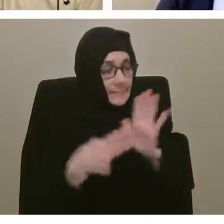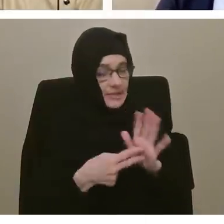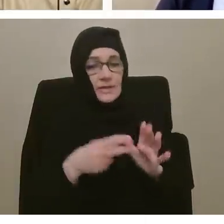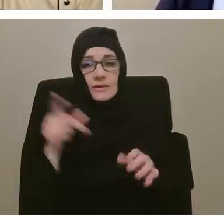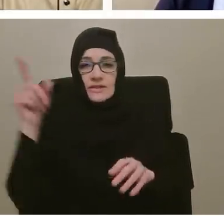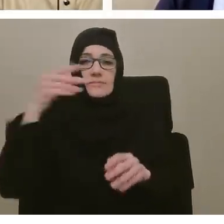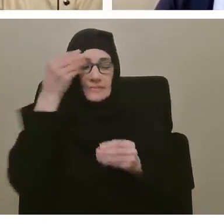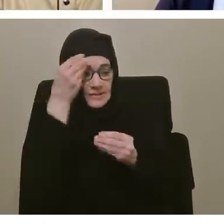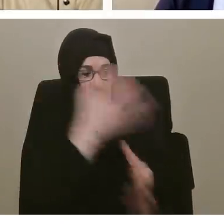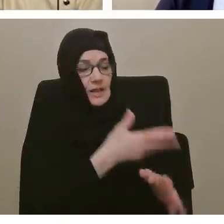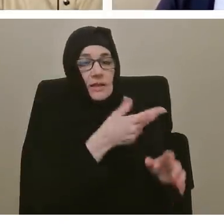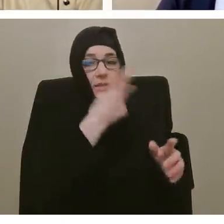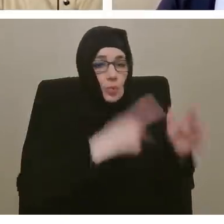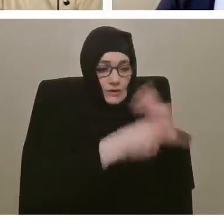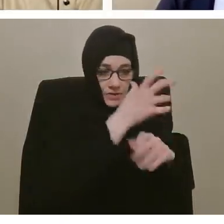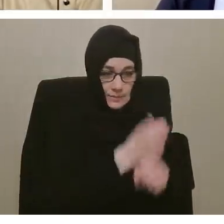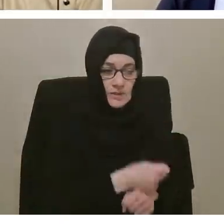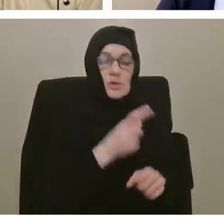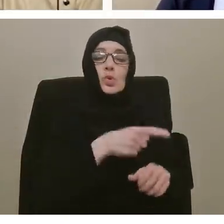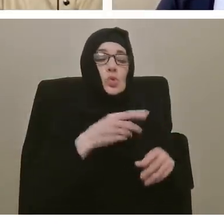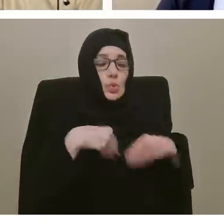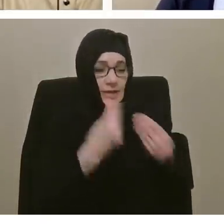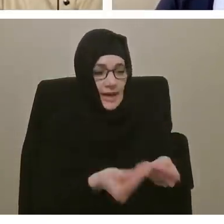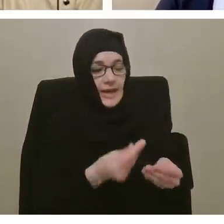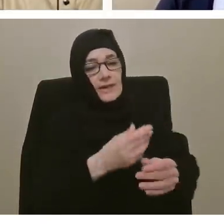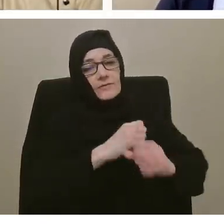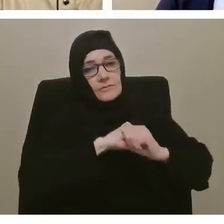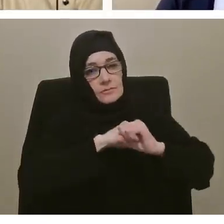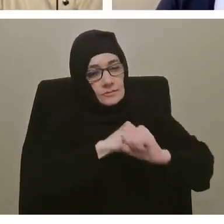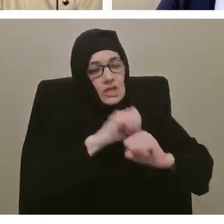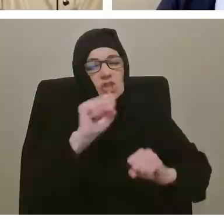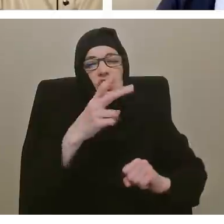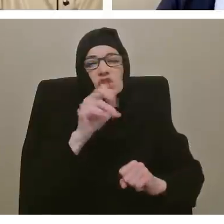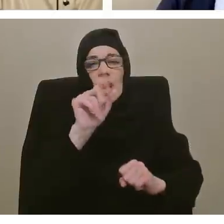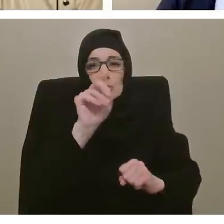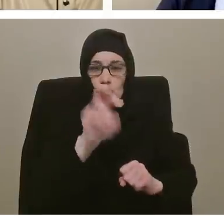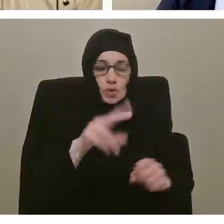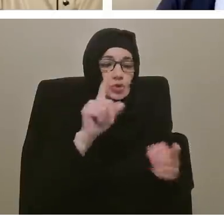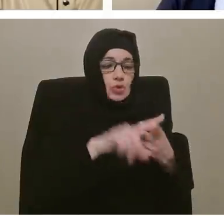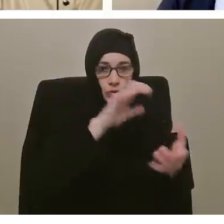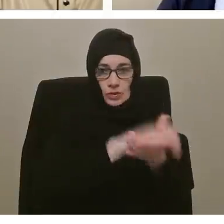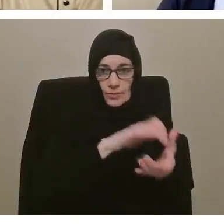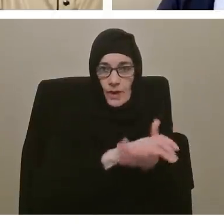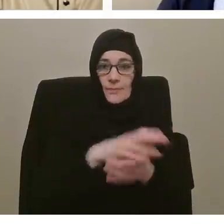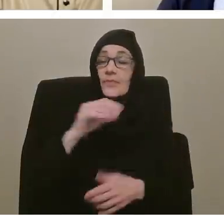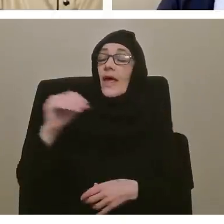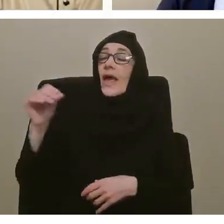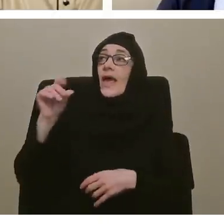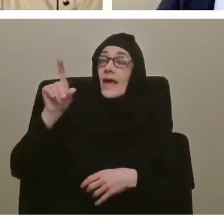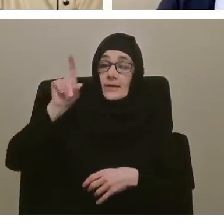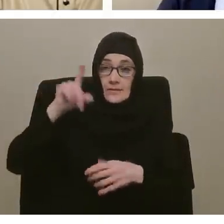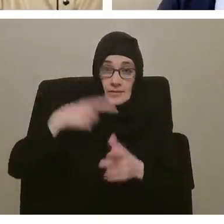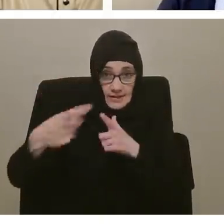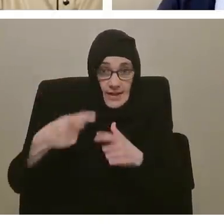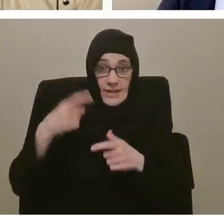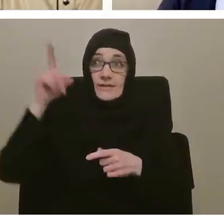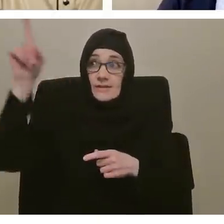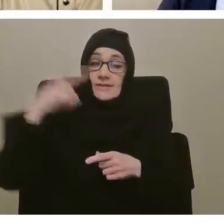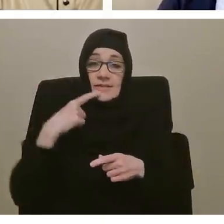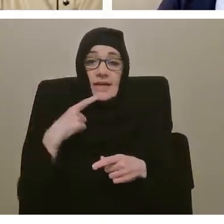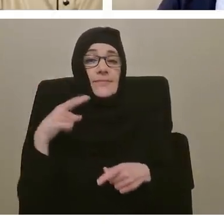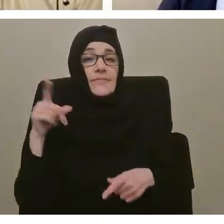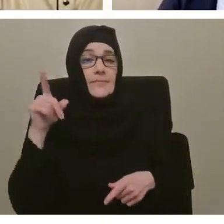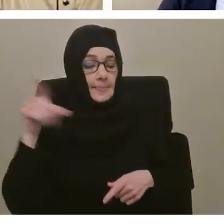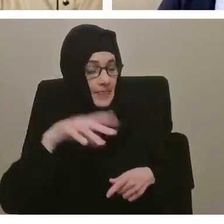subhanahu wa ta'ala, he mentions after that, وَوَجَدَكَ ضَالًا فَهَدَى. And he found you lost and then